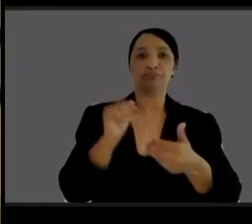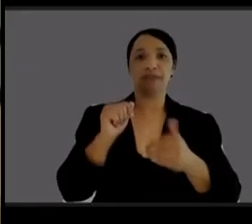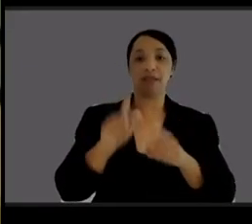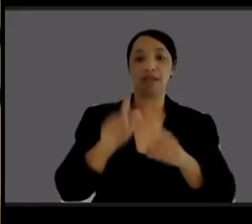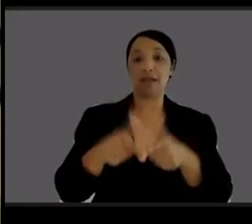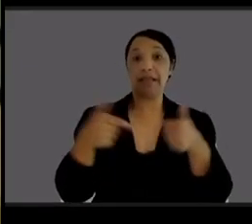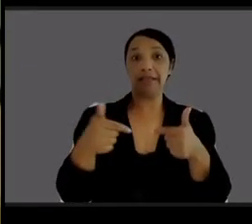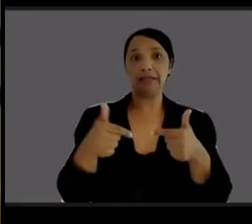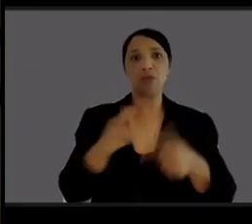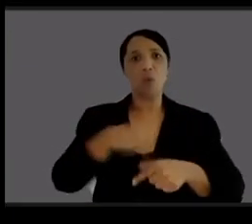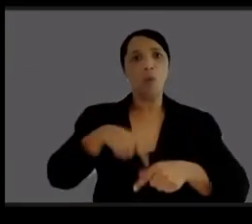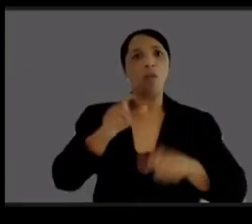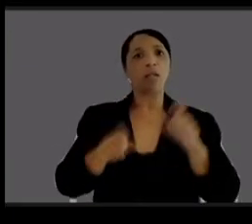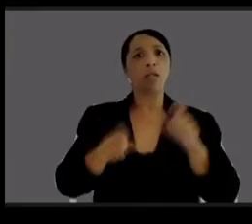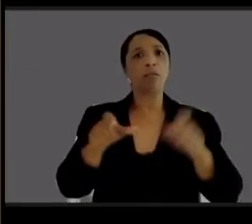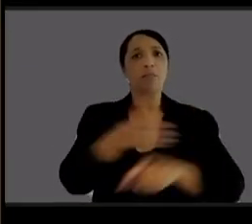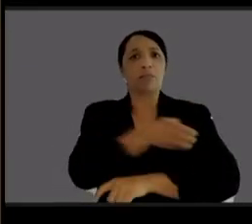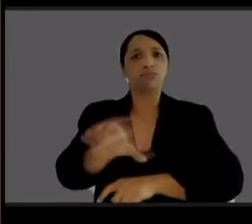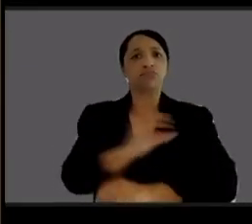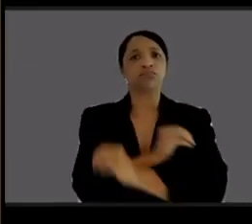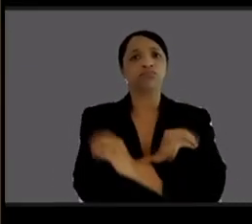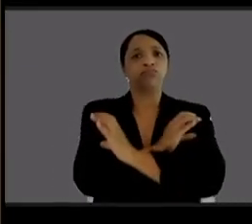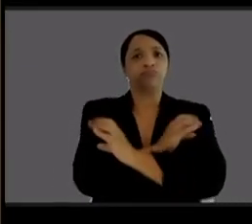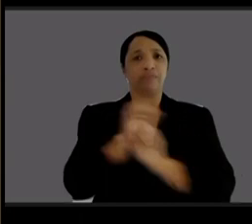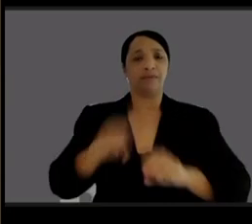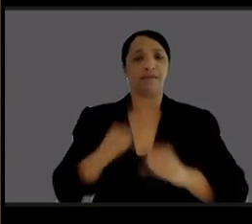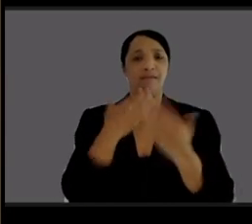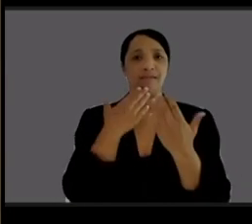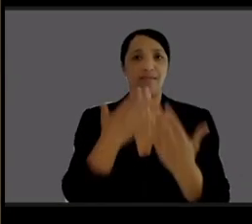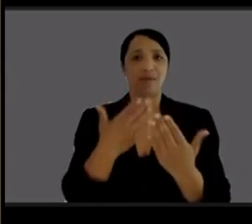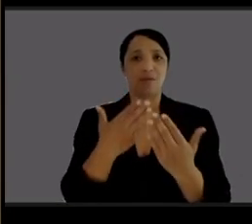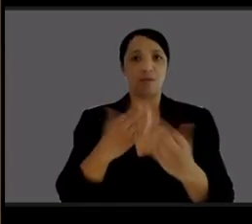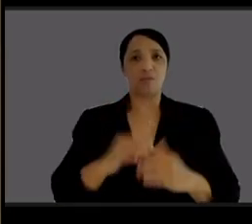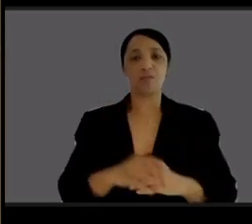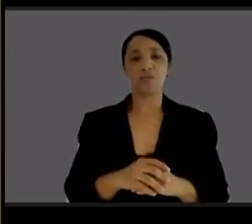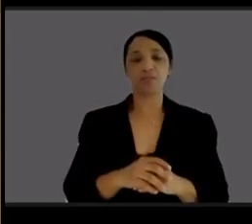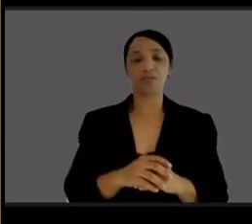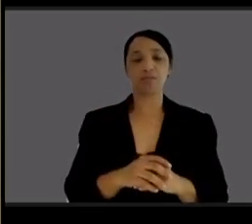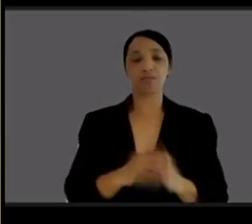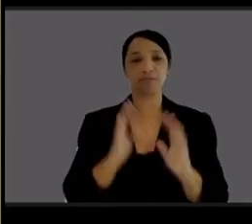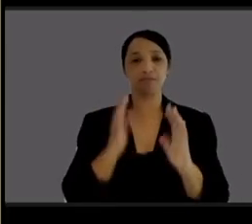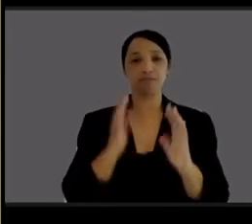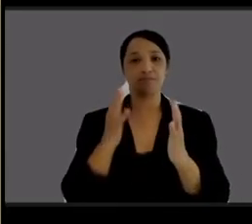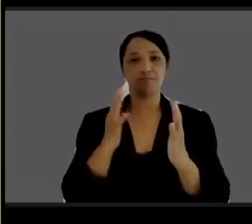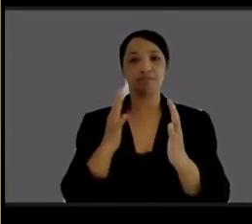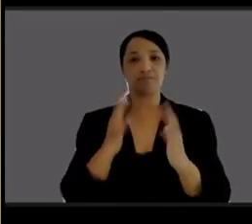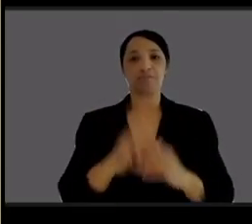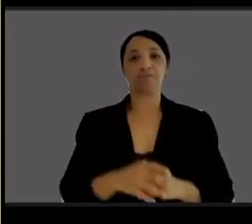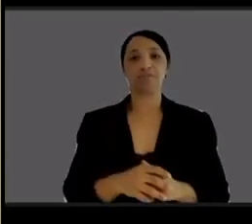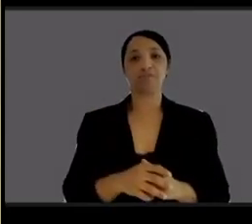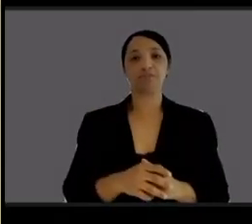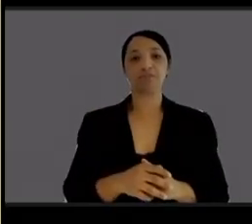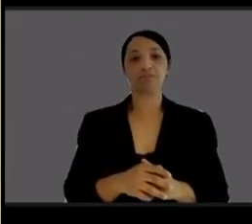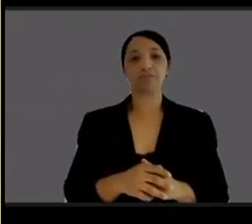et construire l'Internet. Nous voulons donner le pouvoir à tous. Je vous remercie.